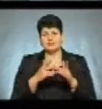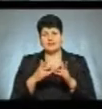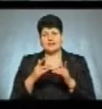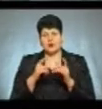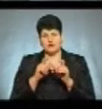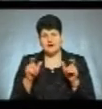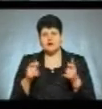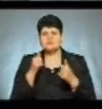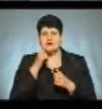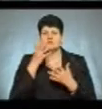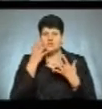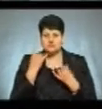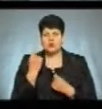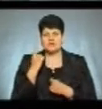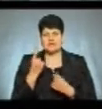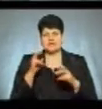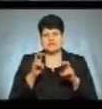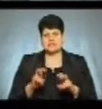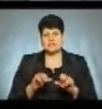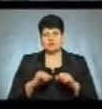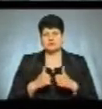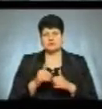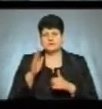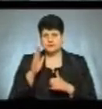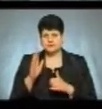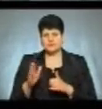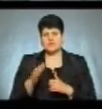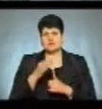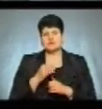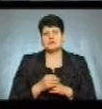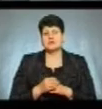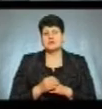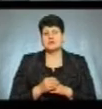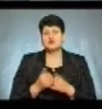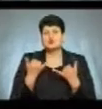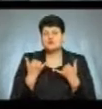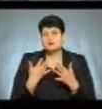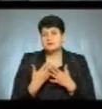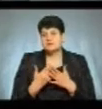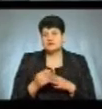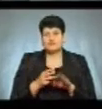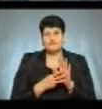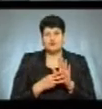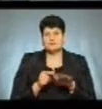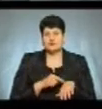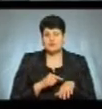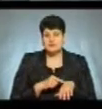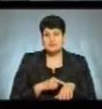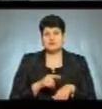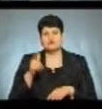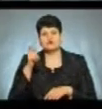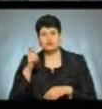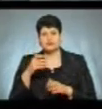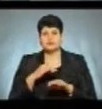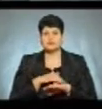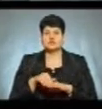засідання комісії, повідомив заступник Чортківського міського голови Олег Недокус. Сьогодні близько 8 години 40 хвилин у Чорткові на